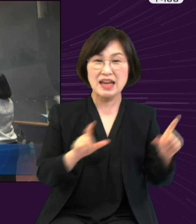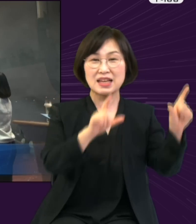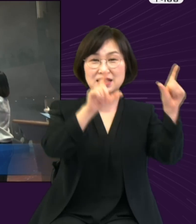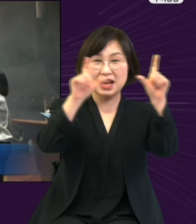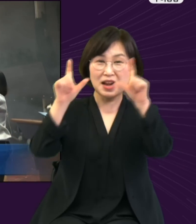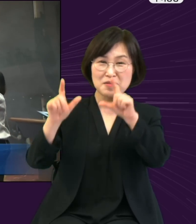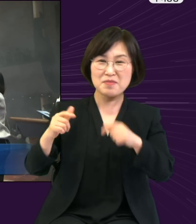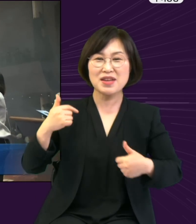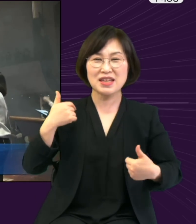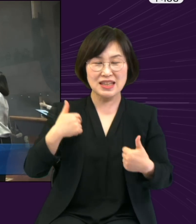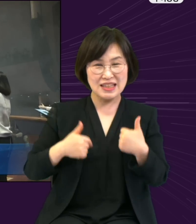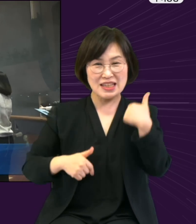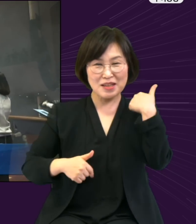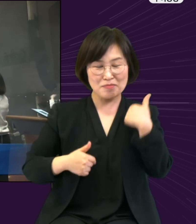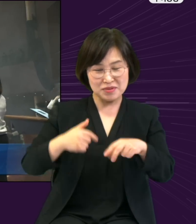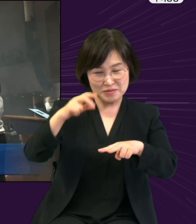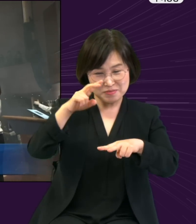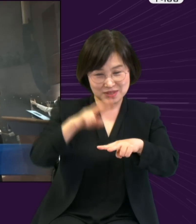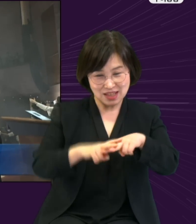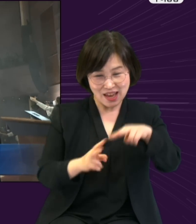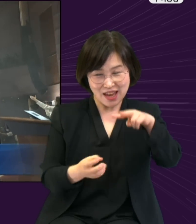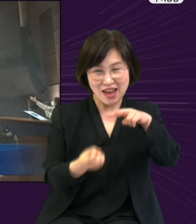되어